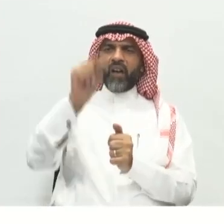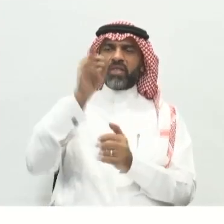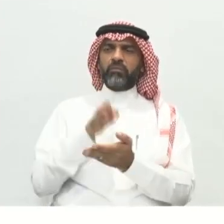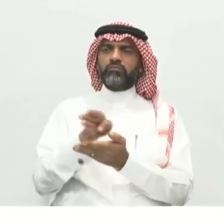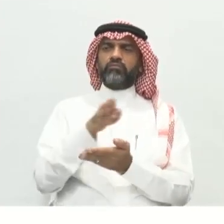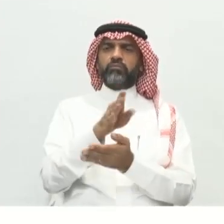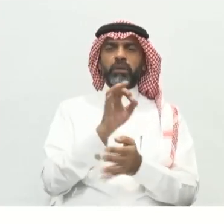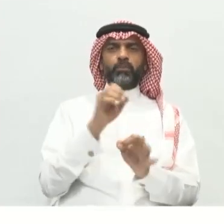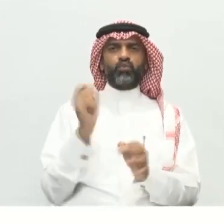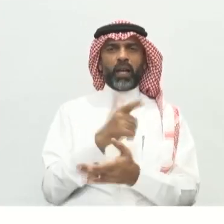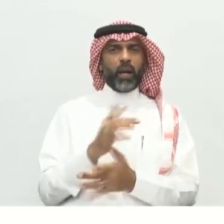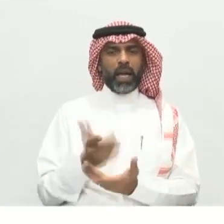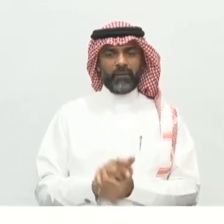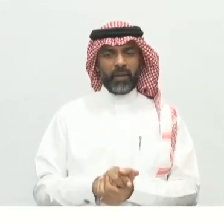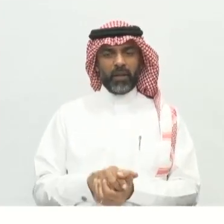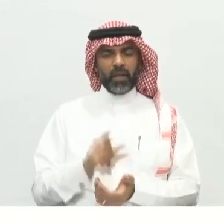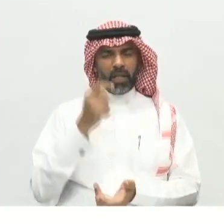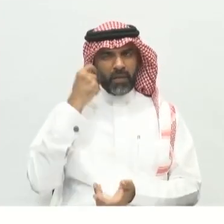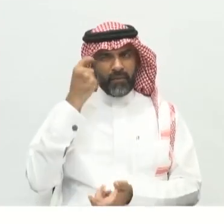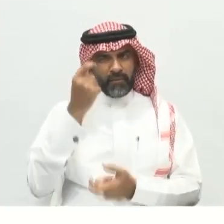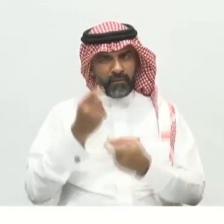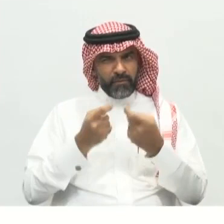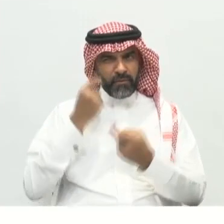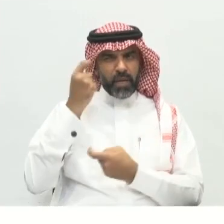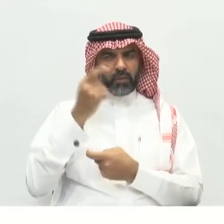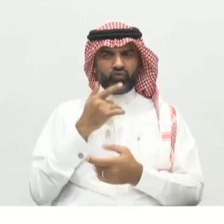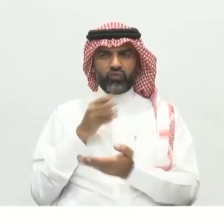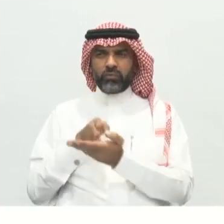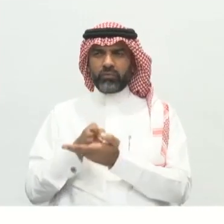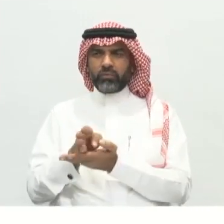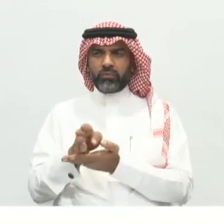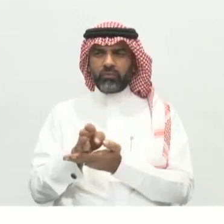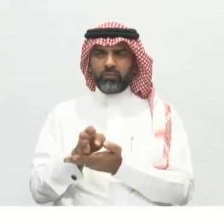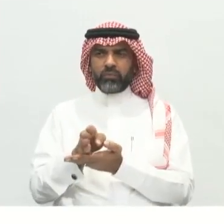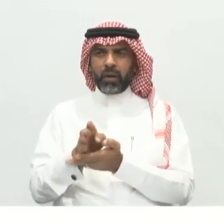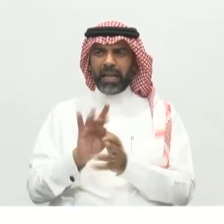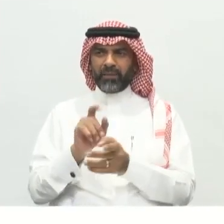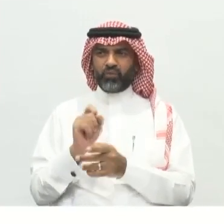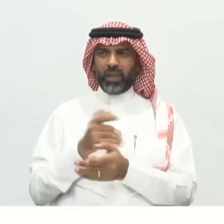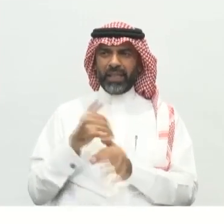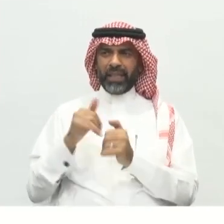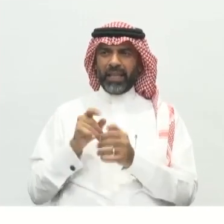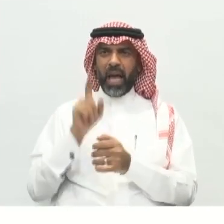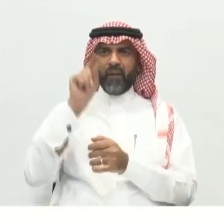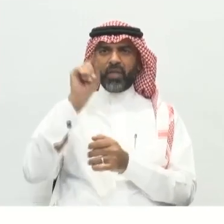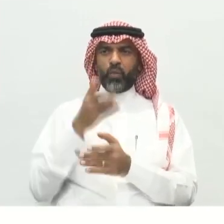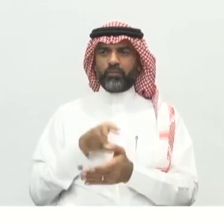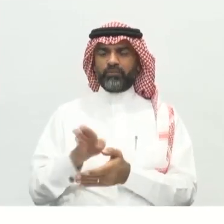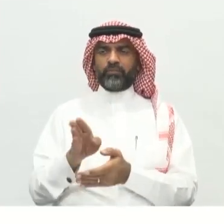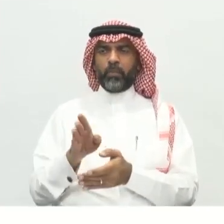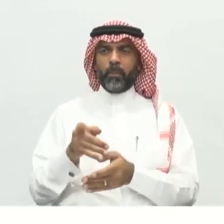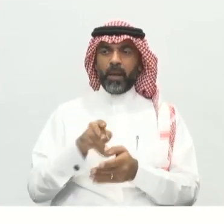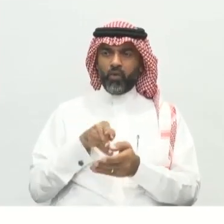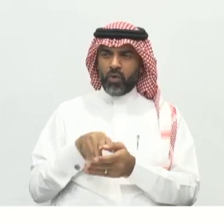الهدف هنا من ايجاد اقصر مسار ممكن لزياره كل موقع مره واحده فقط ومن ثم العوده الى موقع